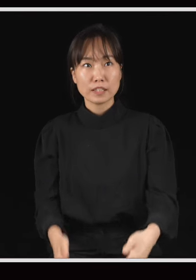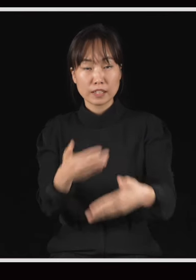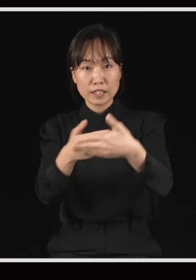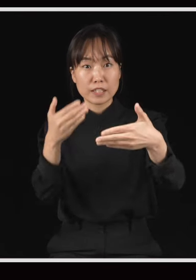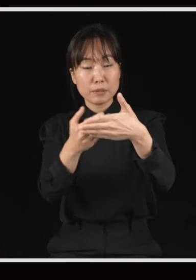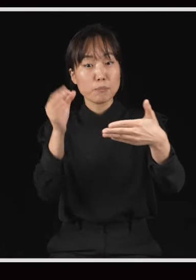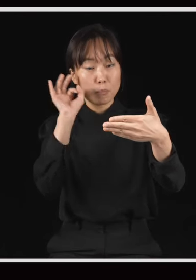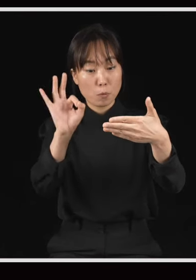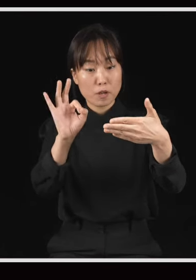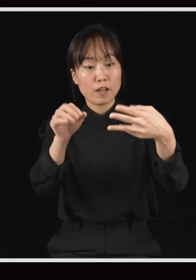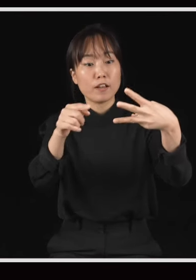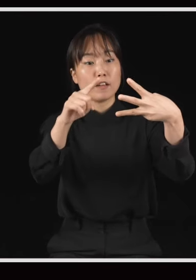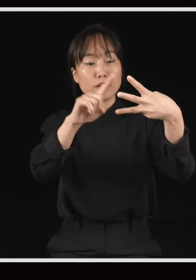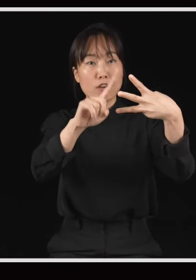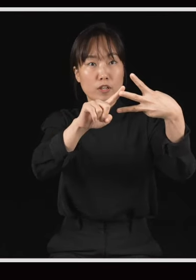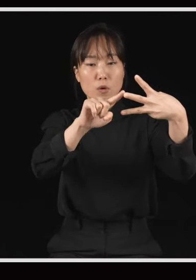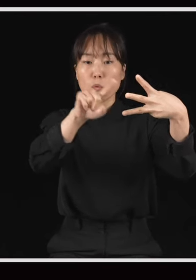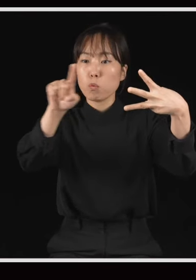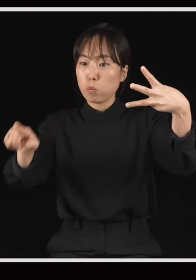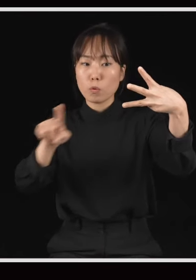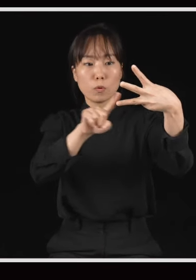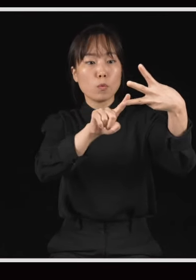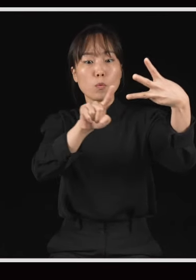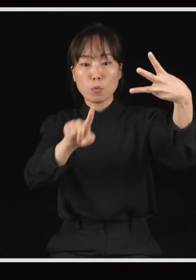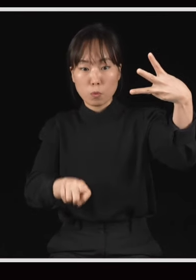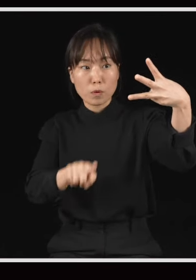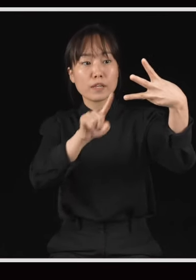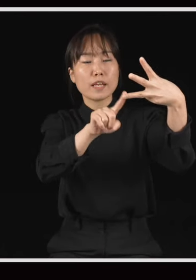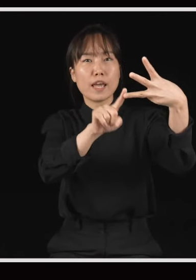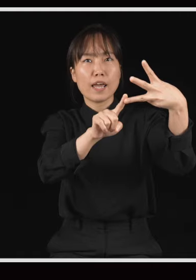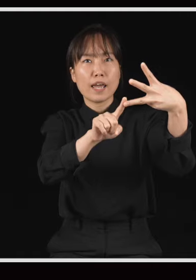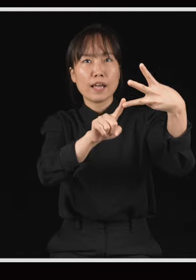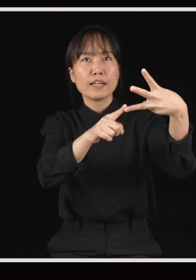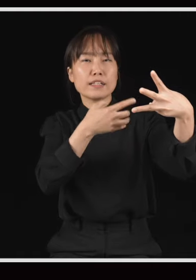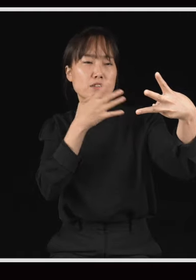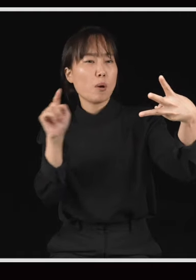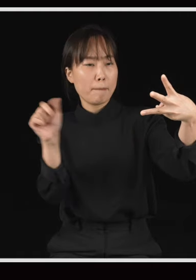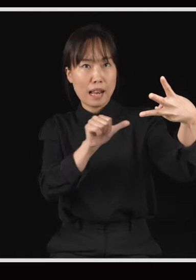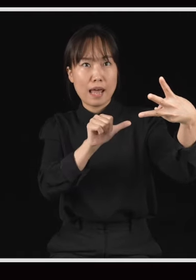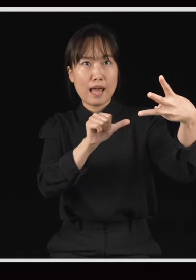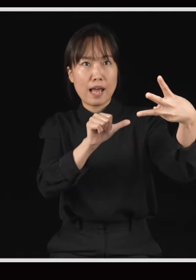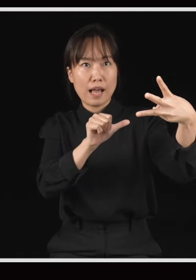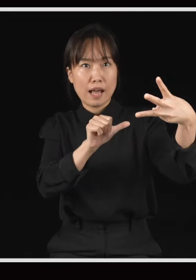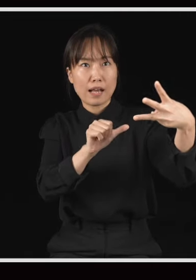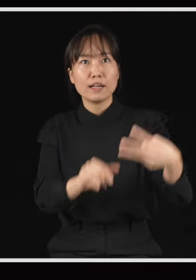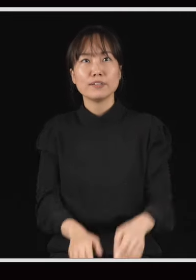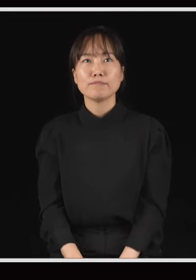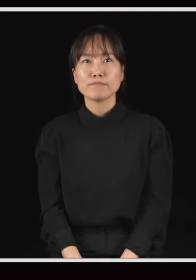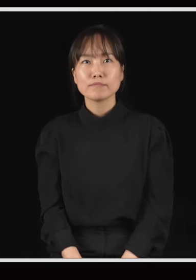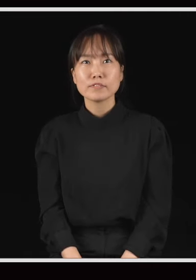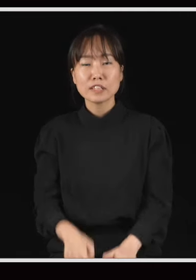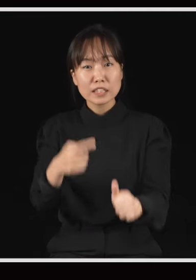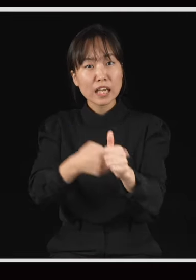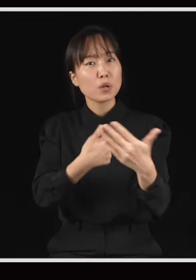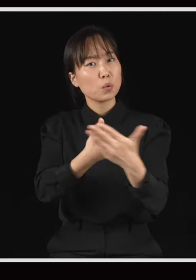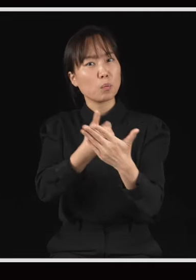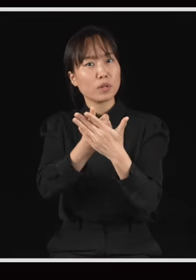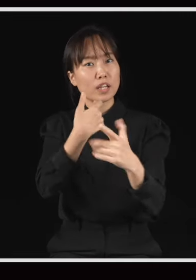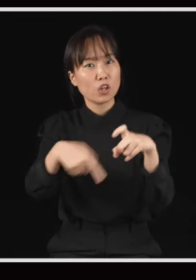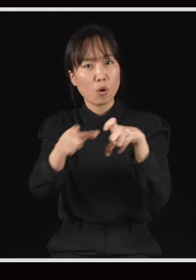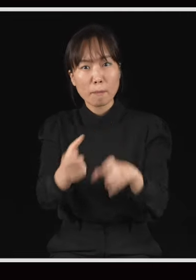동년배보다 더 빨리 이 각도가 더 빠르죠. 이게 가속노화예요. 가속노화가 되면 더 이른 시점에 돌봄